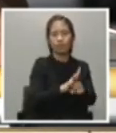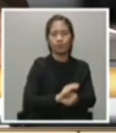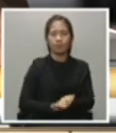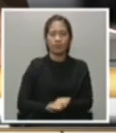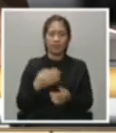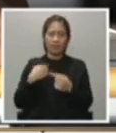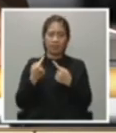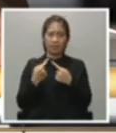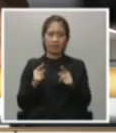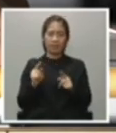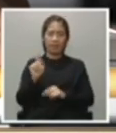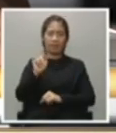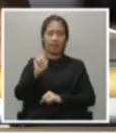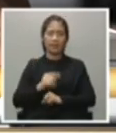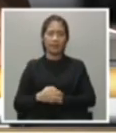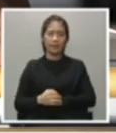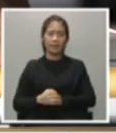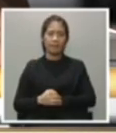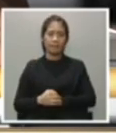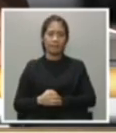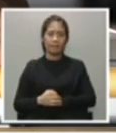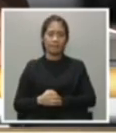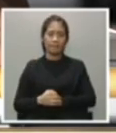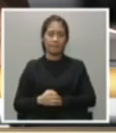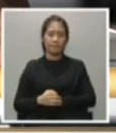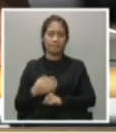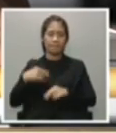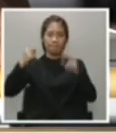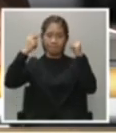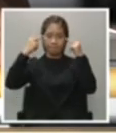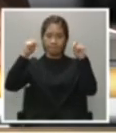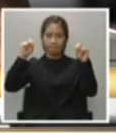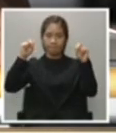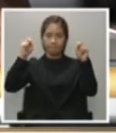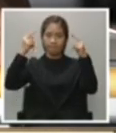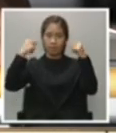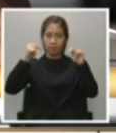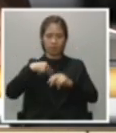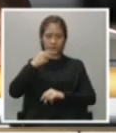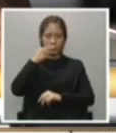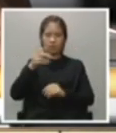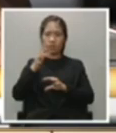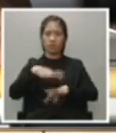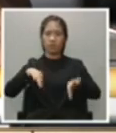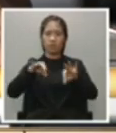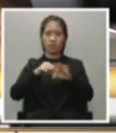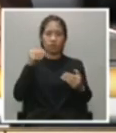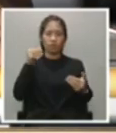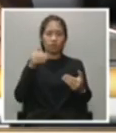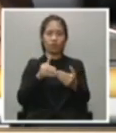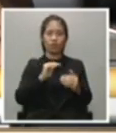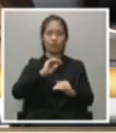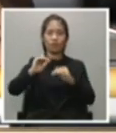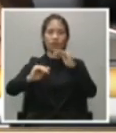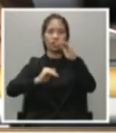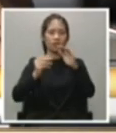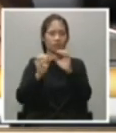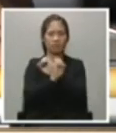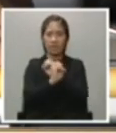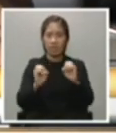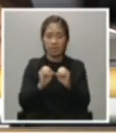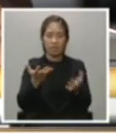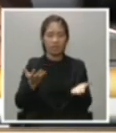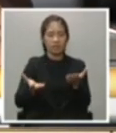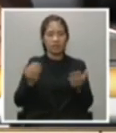น์แต่ในขณะเดียวกันท่านนายกรัฐมนตรีไม่เคยให้ความสำคัญต่อการพัฒนาหรือสนับสนุ